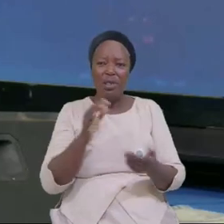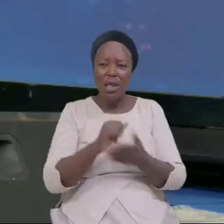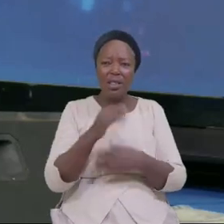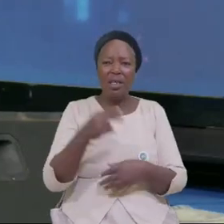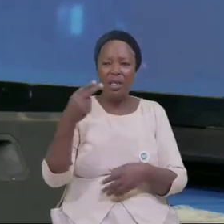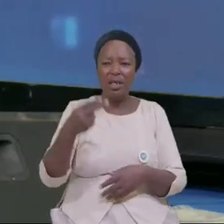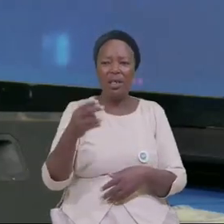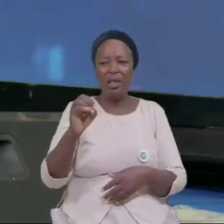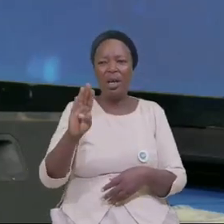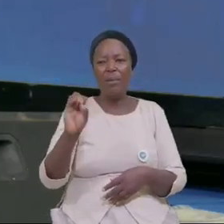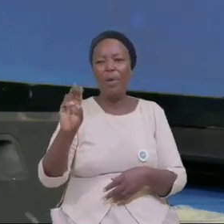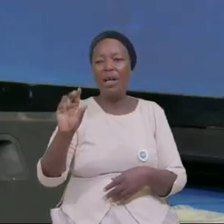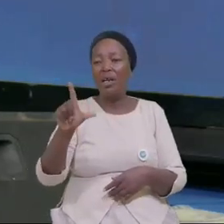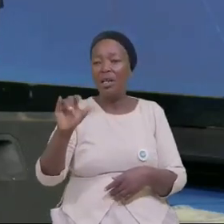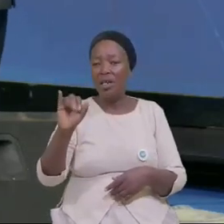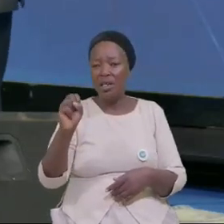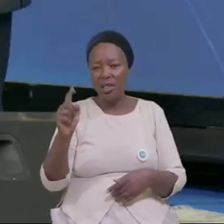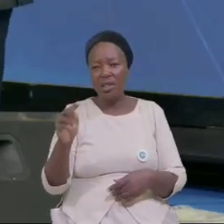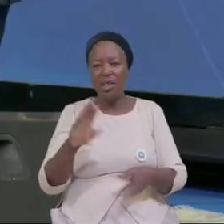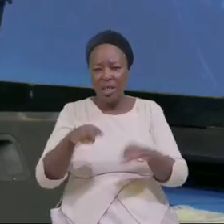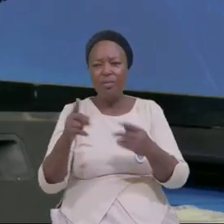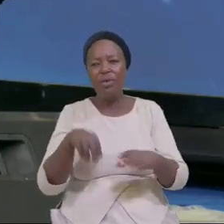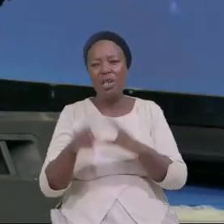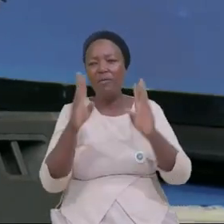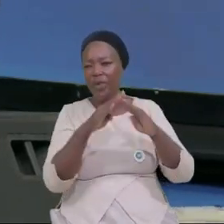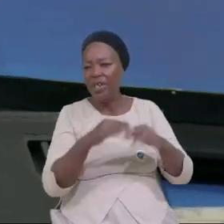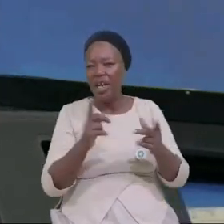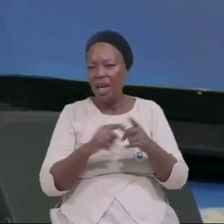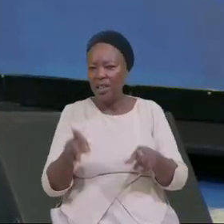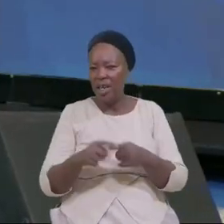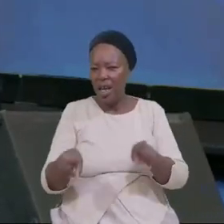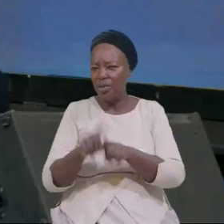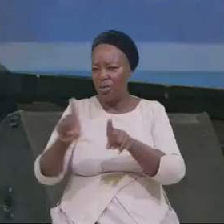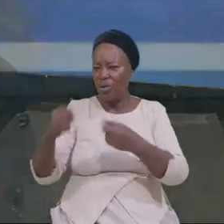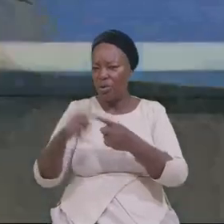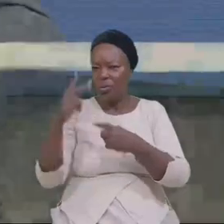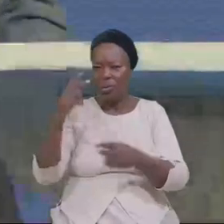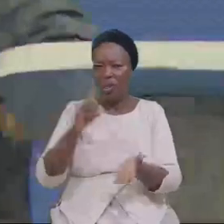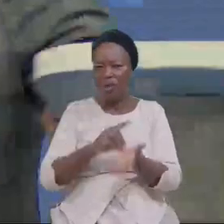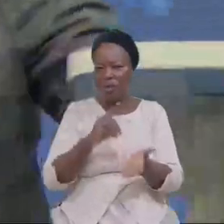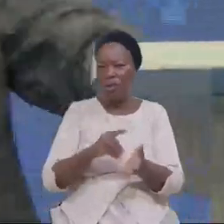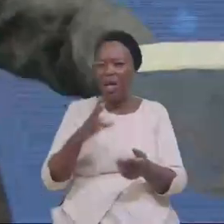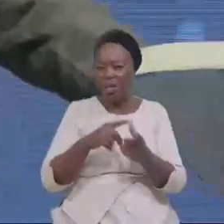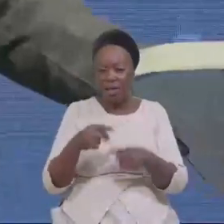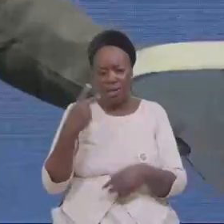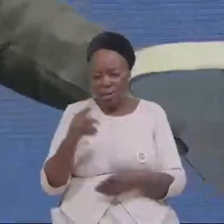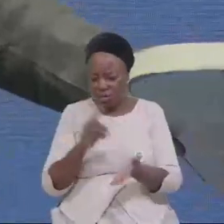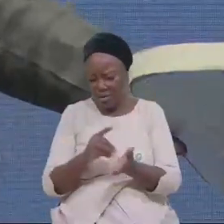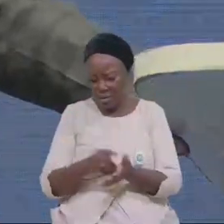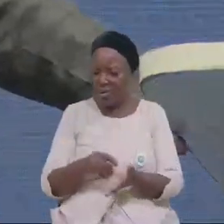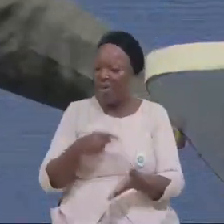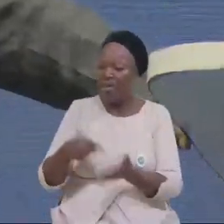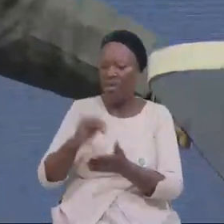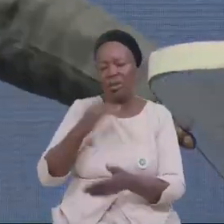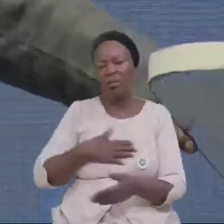Qu'un herboriste a donné au village. Et comme tu vas voir le docteur, tu dis: docteur, voici mon